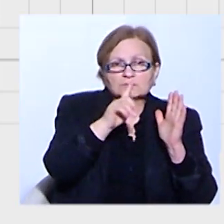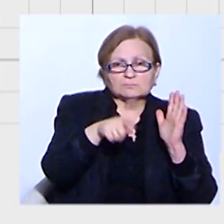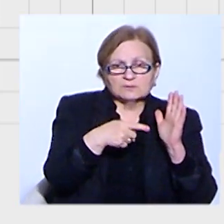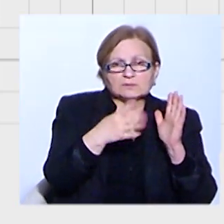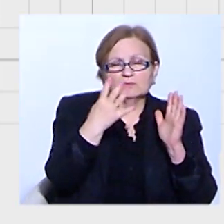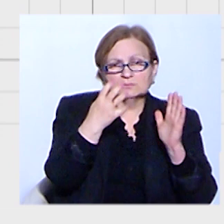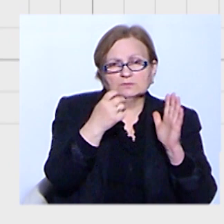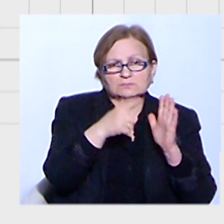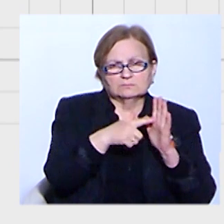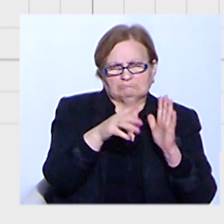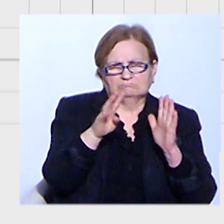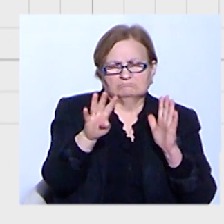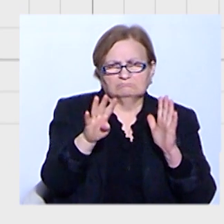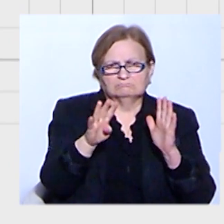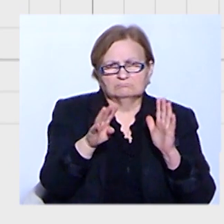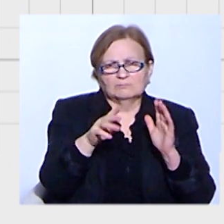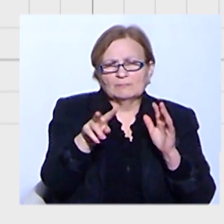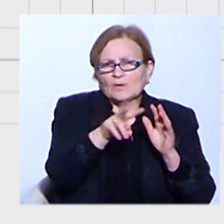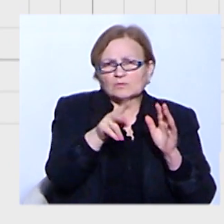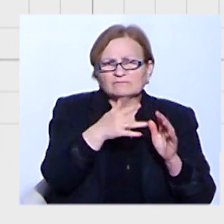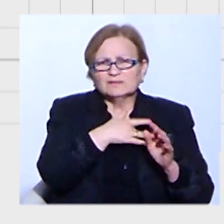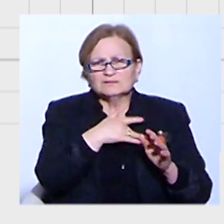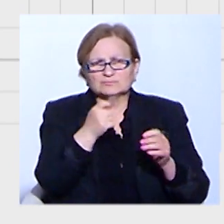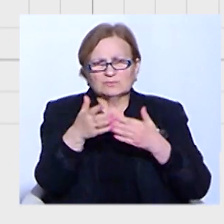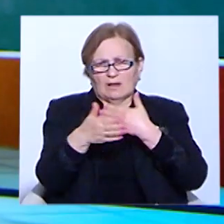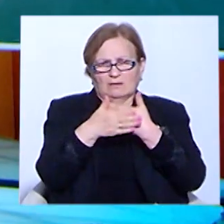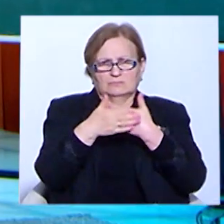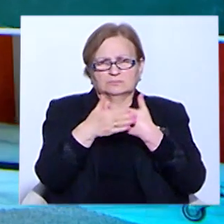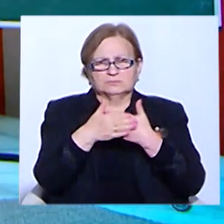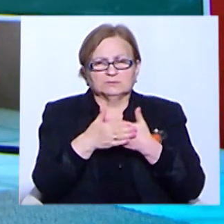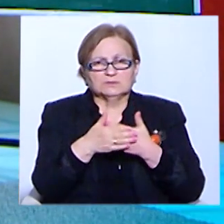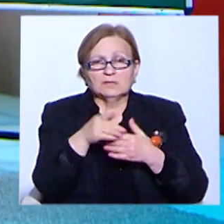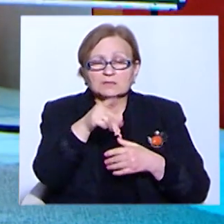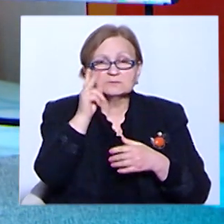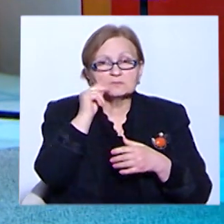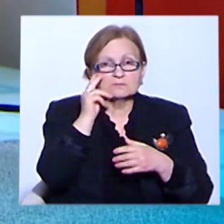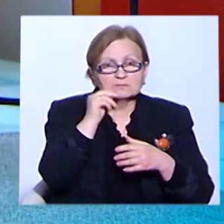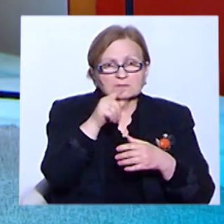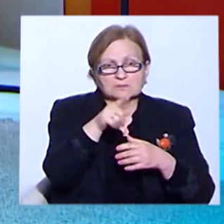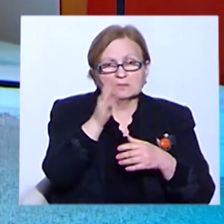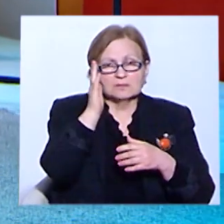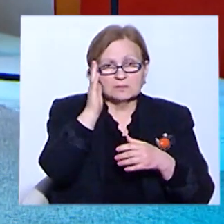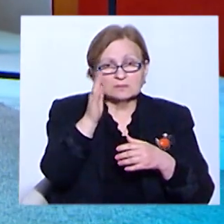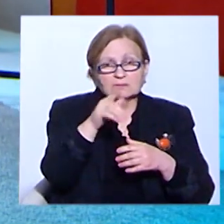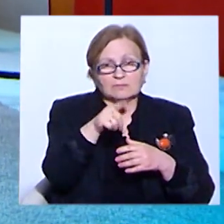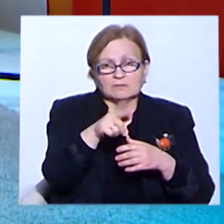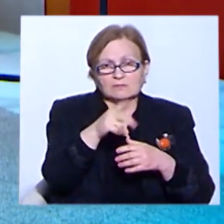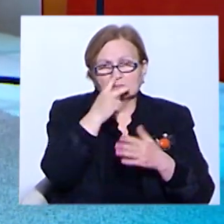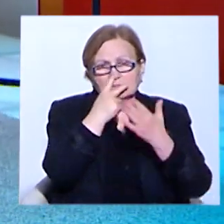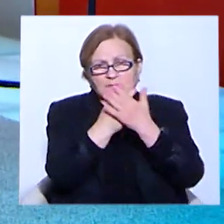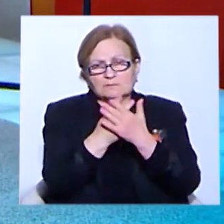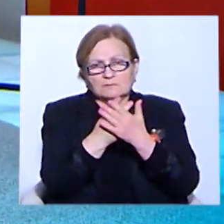4.759 დაახლოებით. აი საკმაოდ ახლოს არიან ეს რიცხვები ერთმანეთთან. ჩვენ ხვდებით, რომ ეს რიცხვი იქნება მოქცეული, აი თქვენ ეკრანებზე